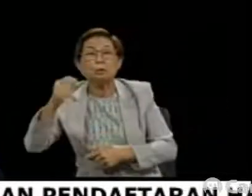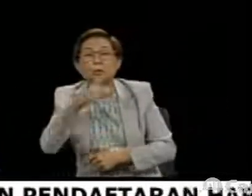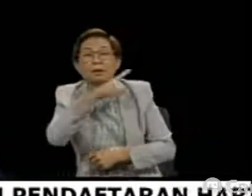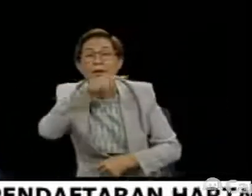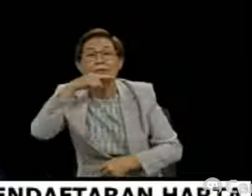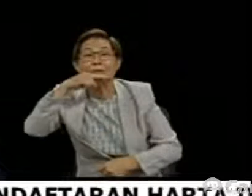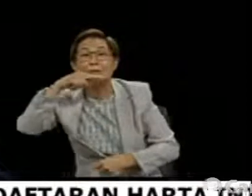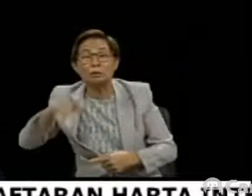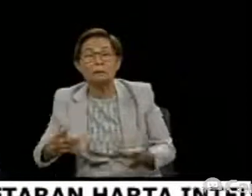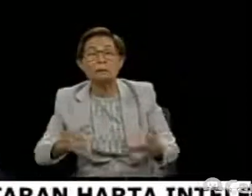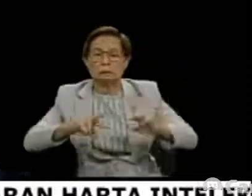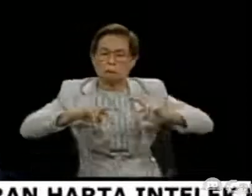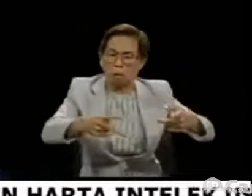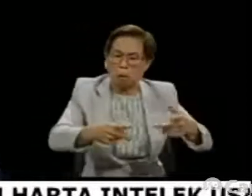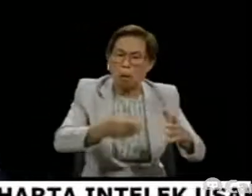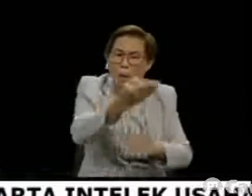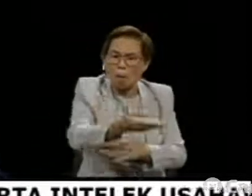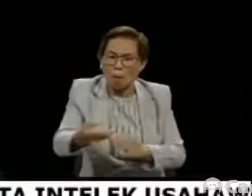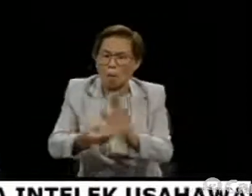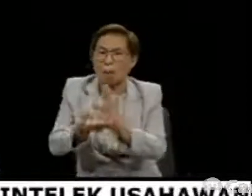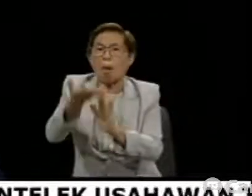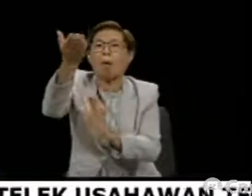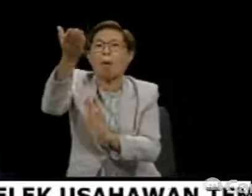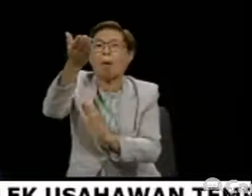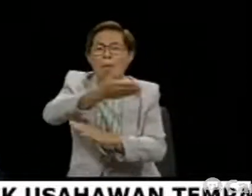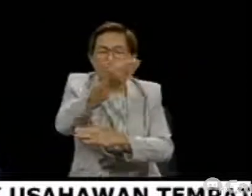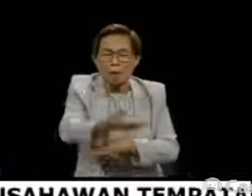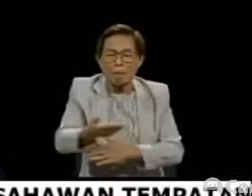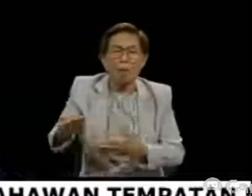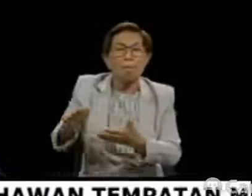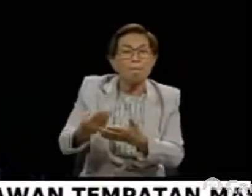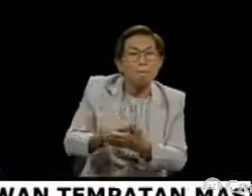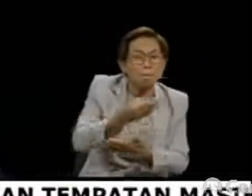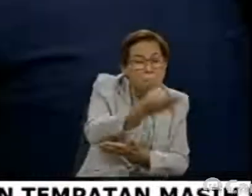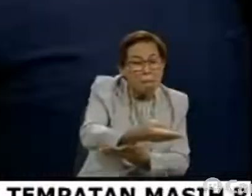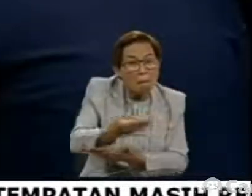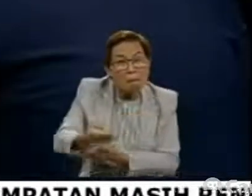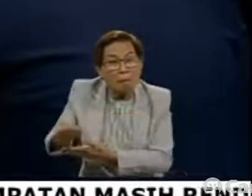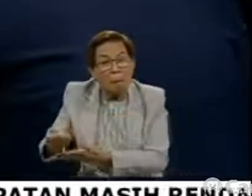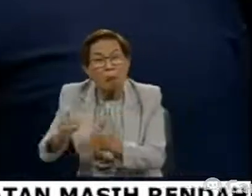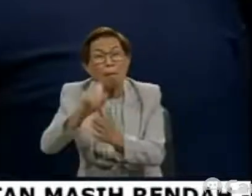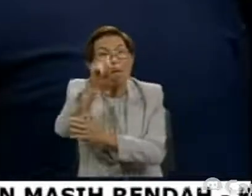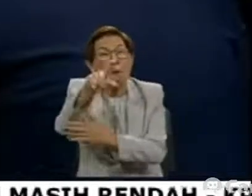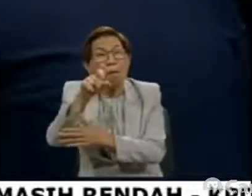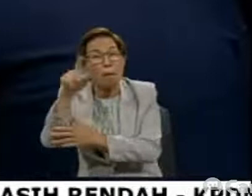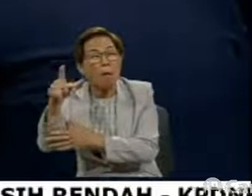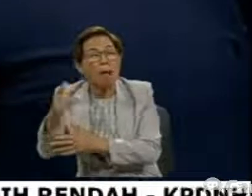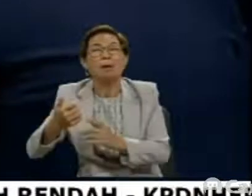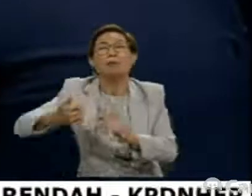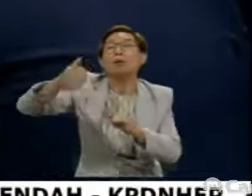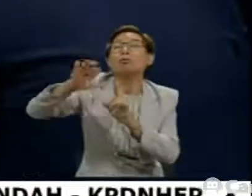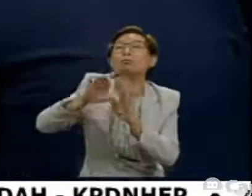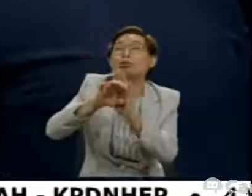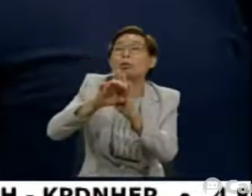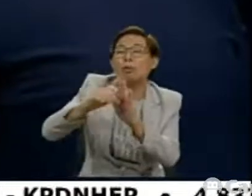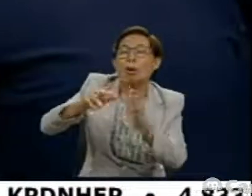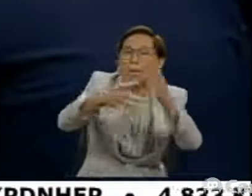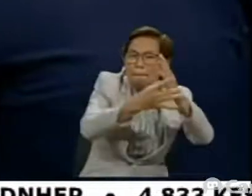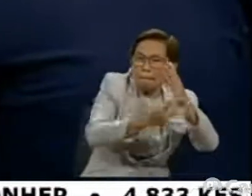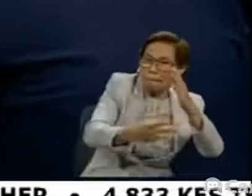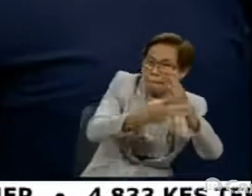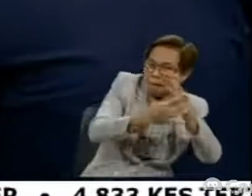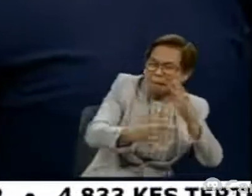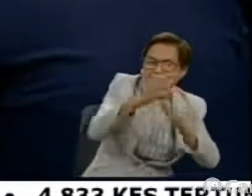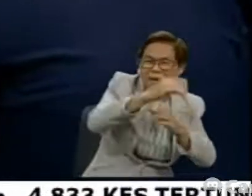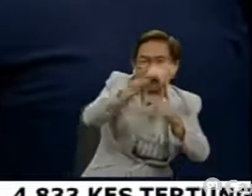mengakibatkan kenaikan harga-harga bahan mentah bahwa mantra Zahra two species utamanya minyak at